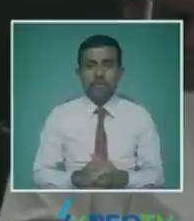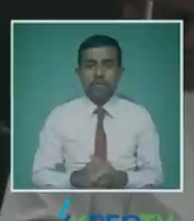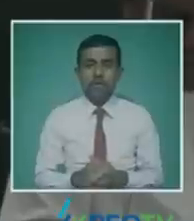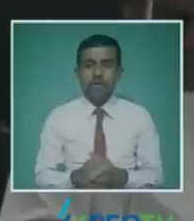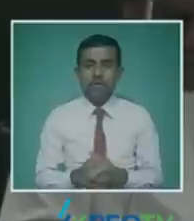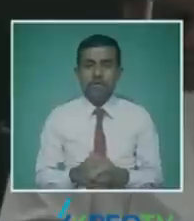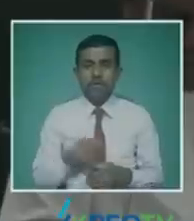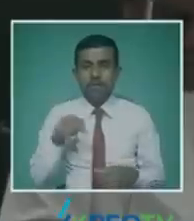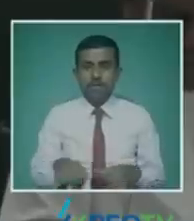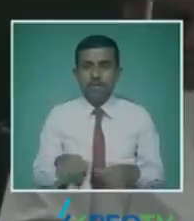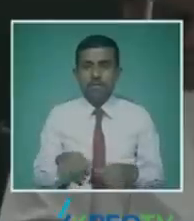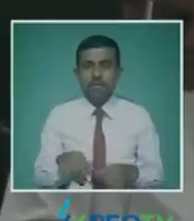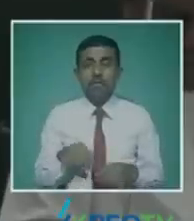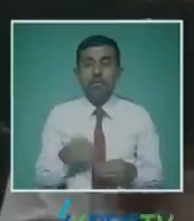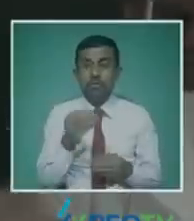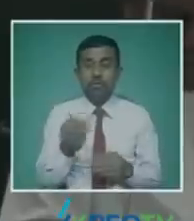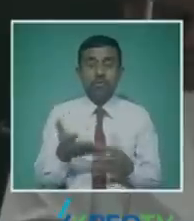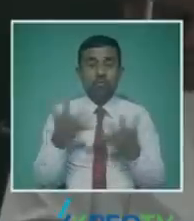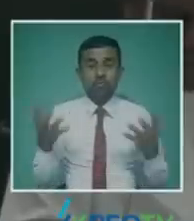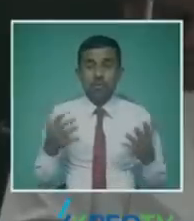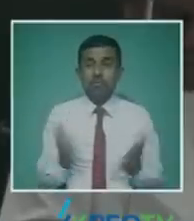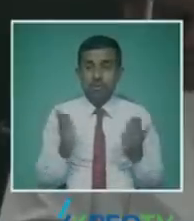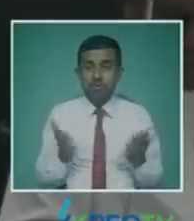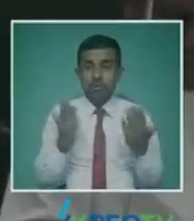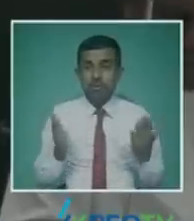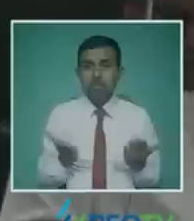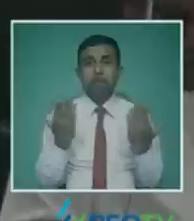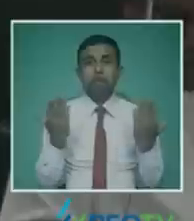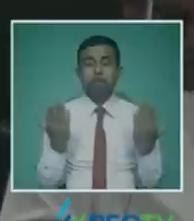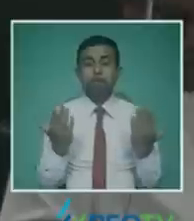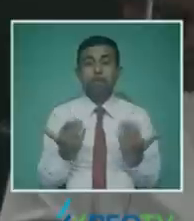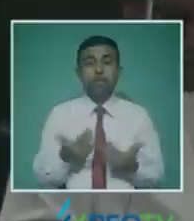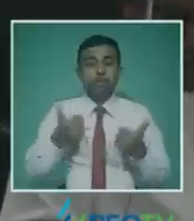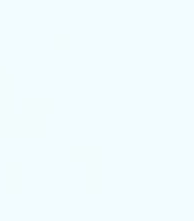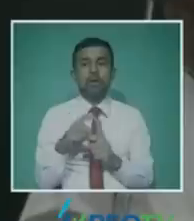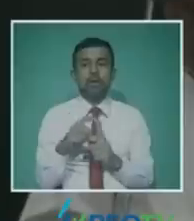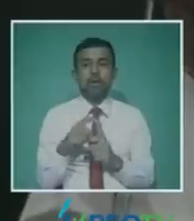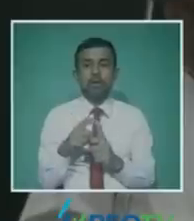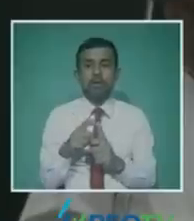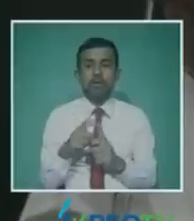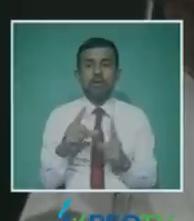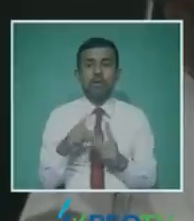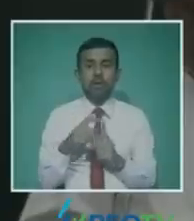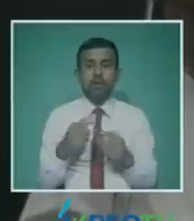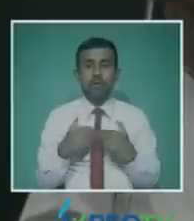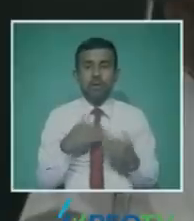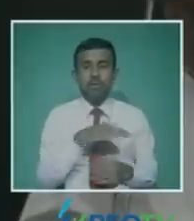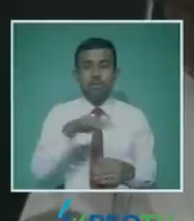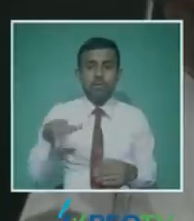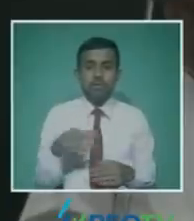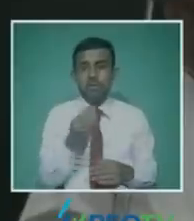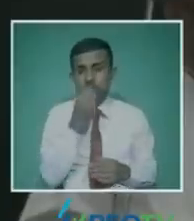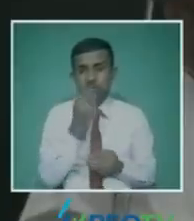ඉතා ප්‍රගතිශීලී අධ්‍යාපන ප්‍රතිසංස්කරණ රාශියක් ක්‍රියාත්මක කිරීම ආරම්භ කරපු පුරෝගාමි රටක් ශ්‍රී ලංකාව. අධ්‍යාපනය අපේ සමාජයේ